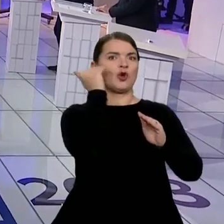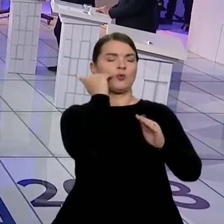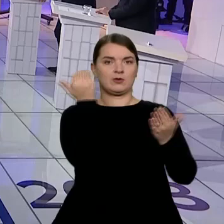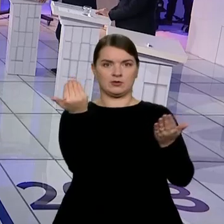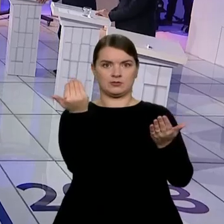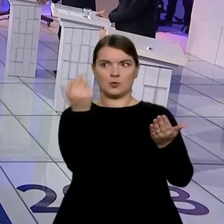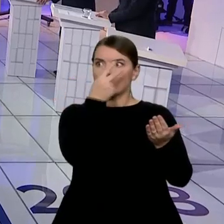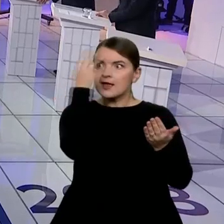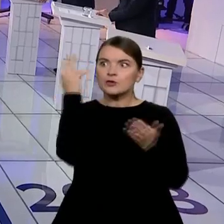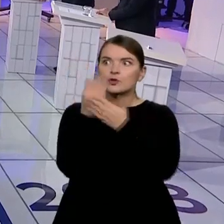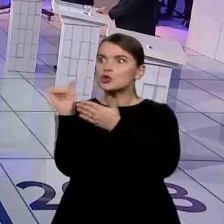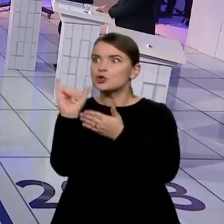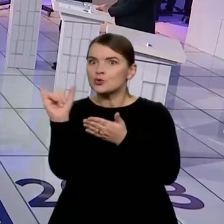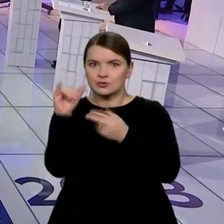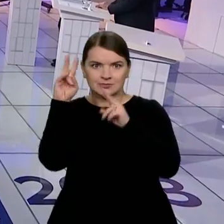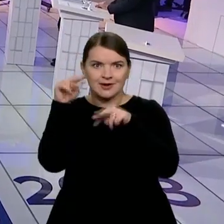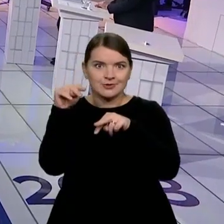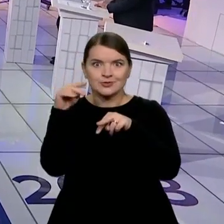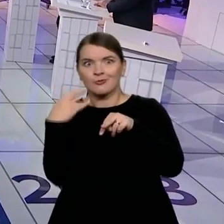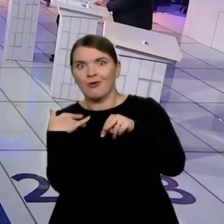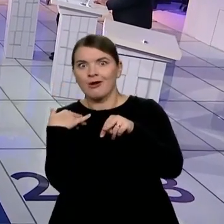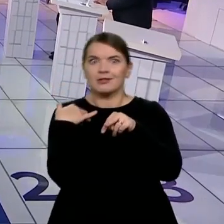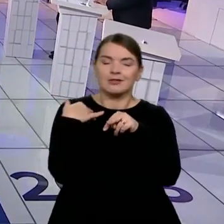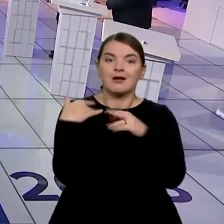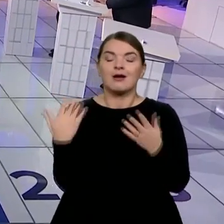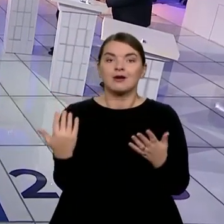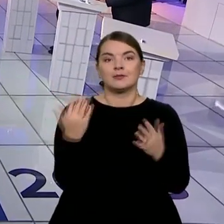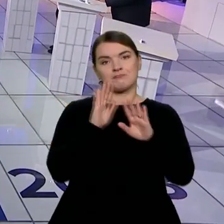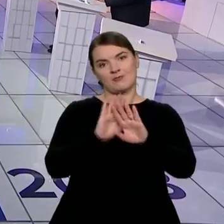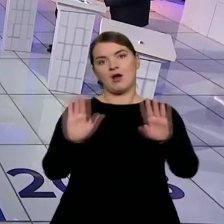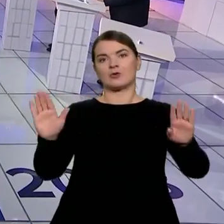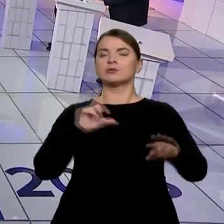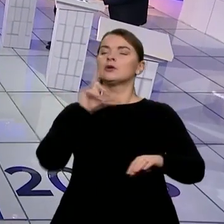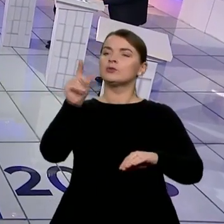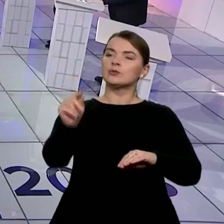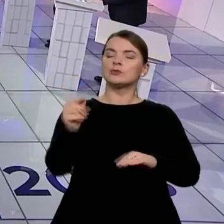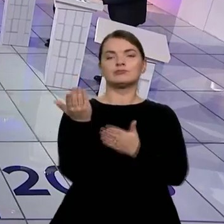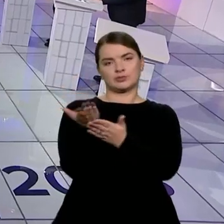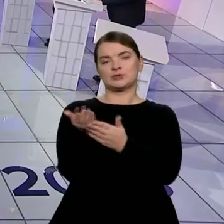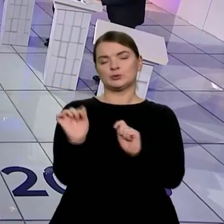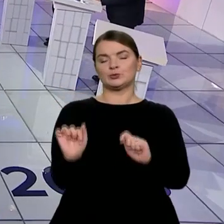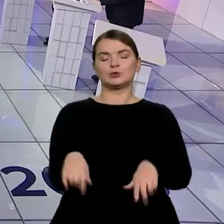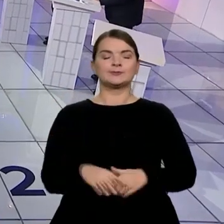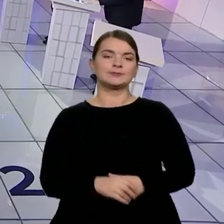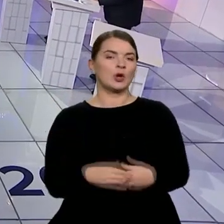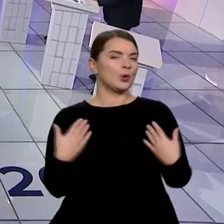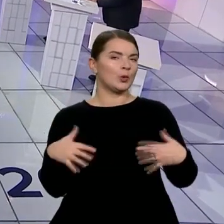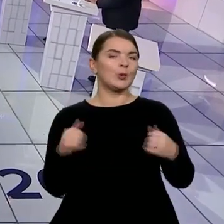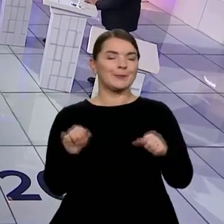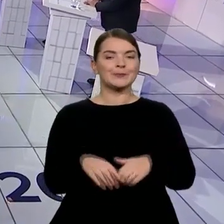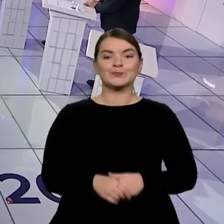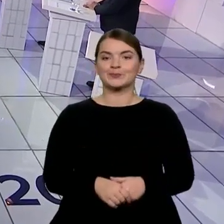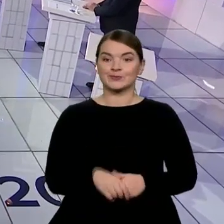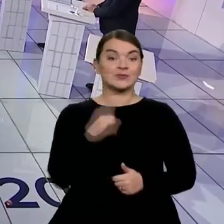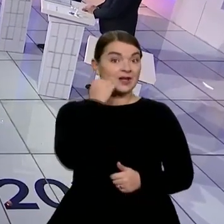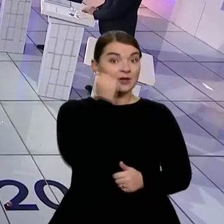Lietuva. Tai manau, kad tokiuose parodose galimybė pristatyti būtų, na, didelis postumis. Dėkui, pane